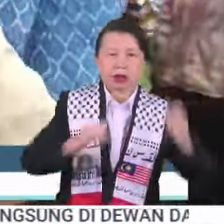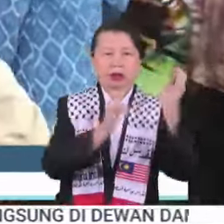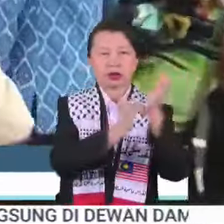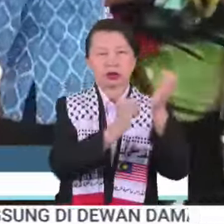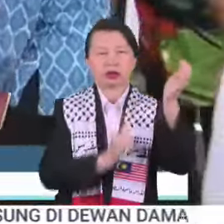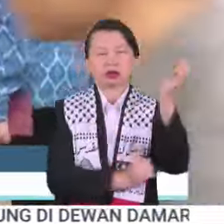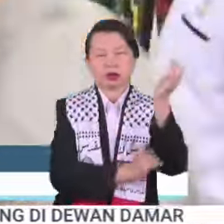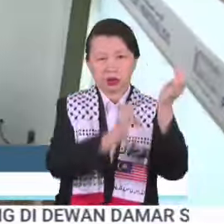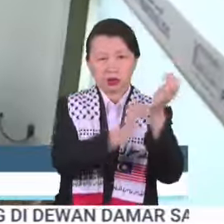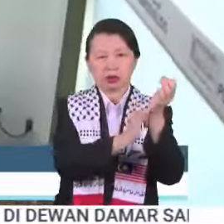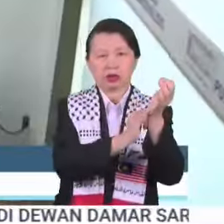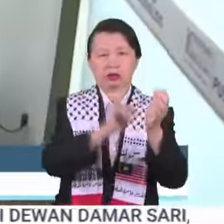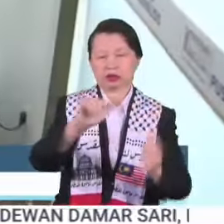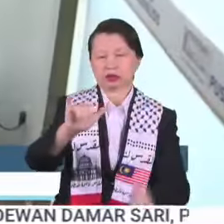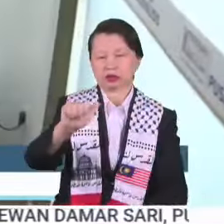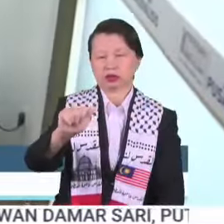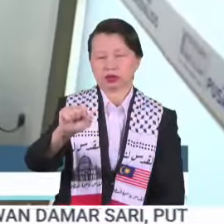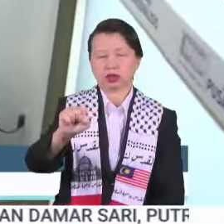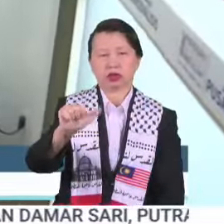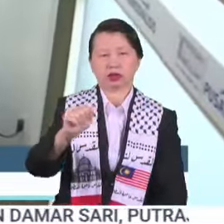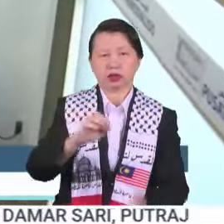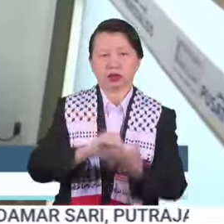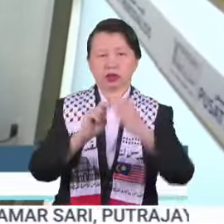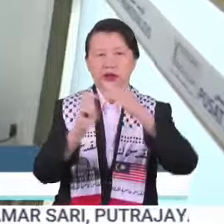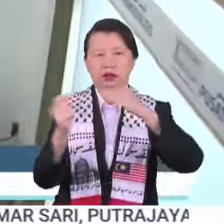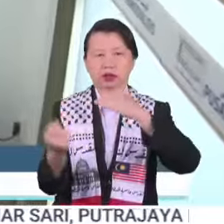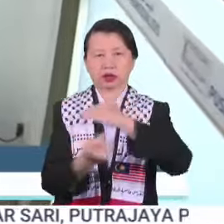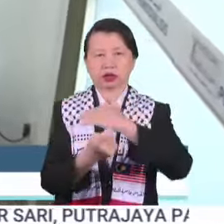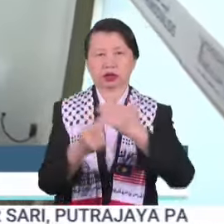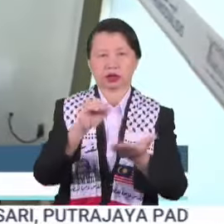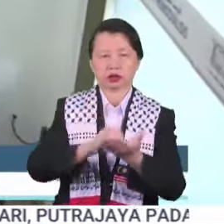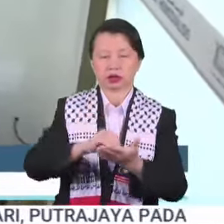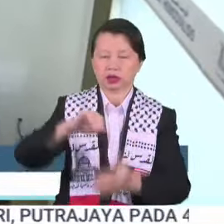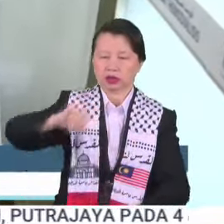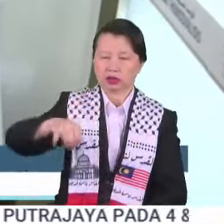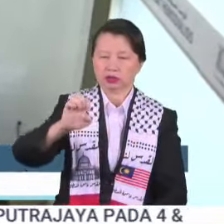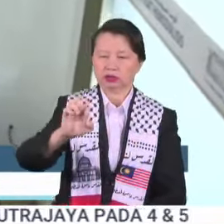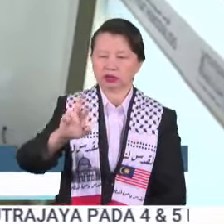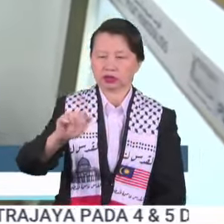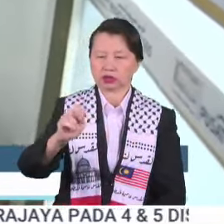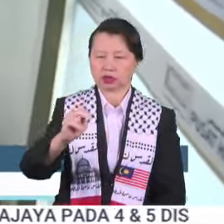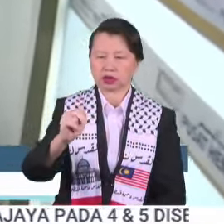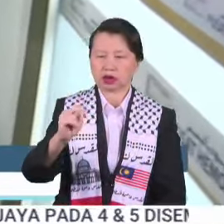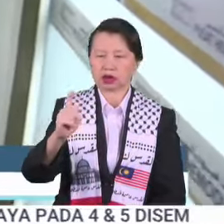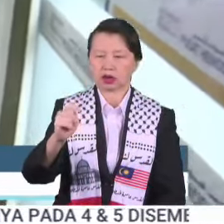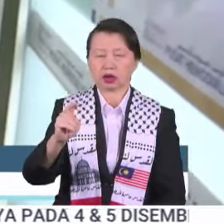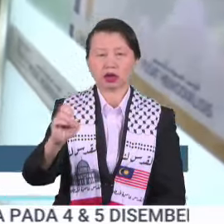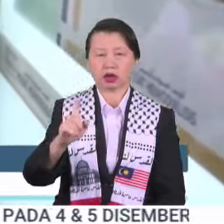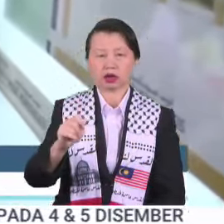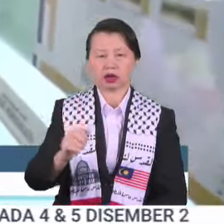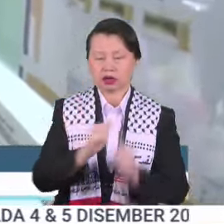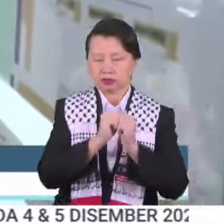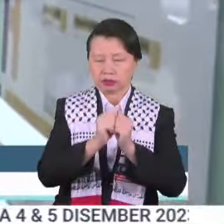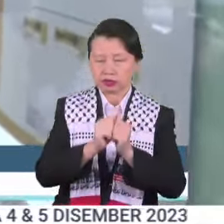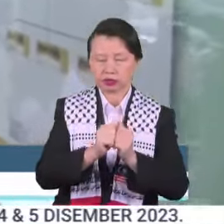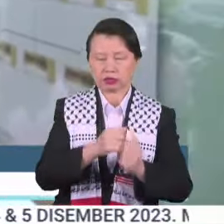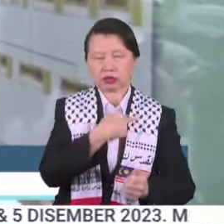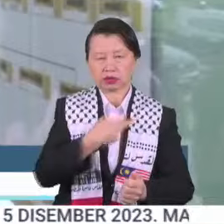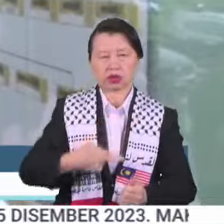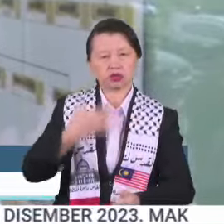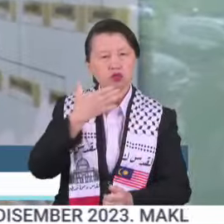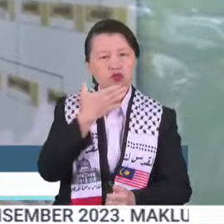Sultan Abdullah Yasa di Taman Impian Permai jerantut Pahang keberangkatan Baginda diiringi anakanda pemangku Raja